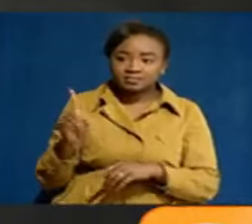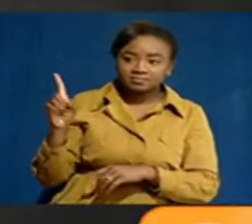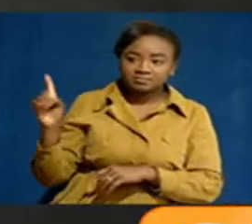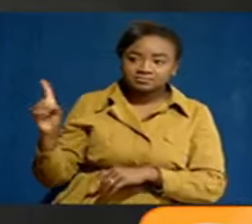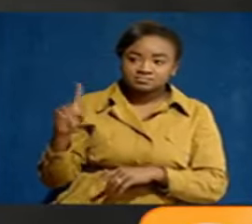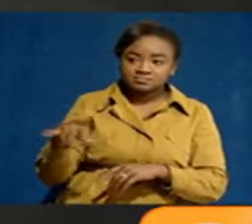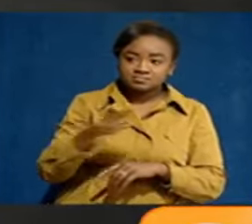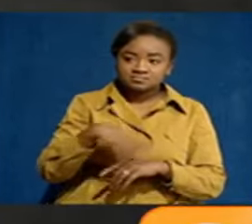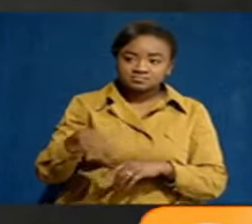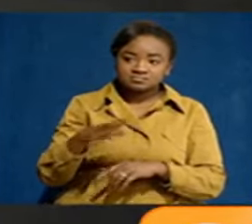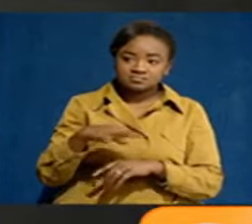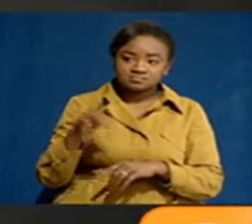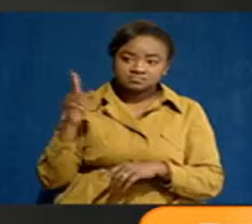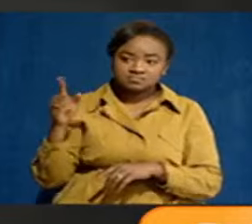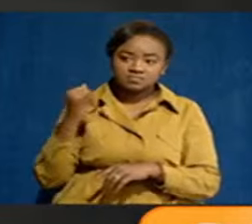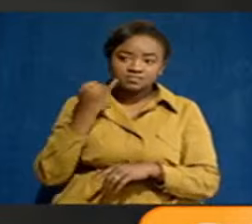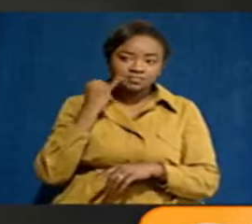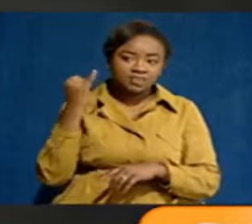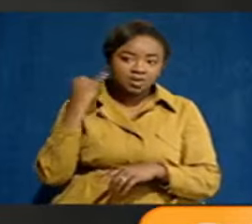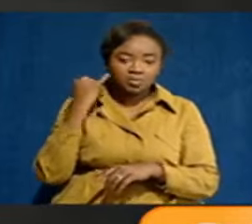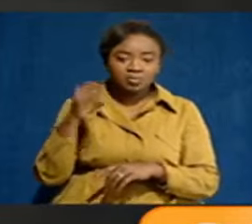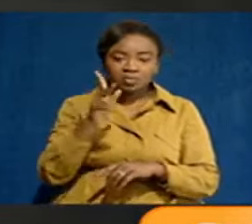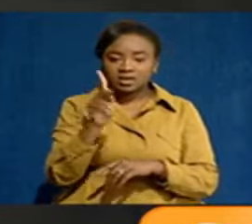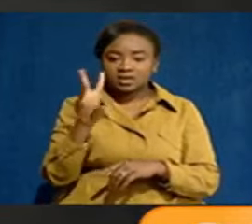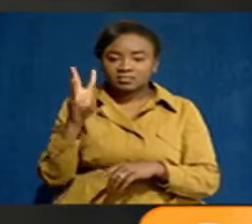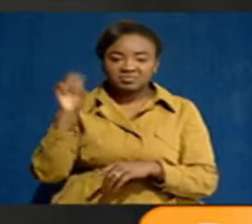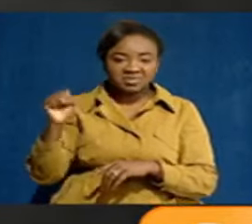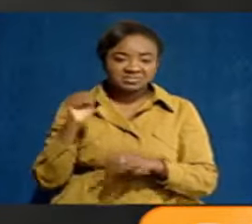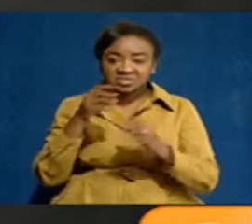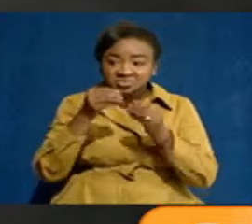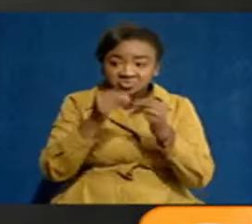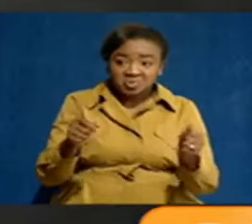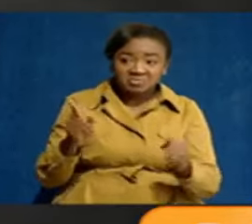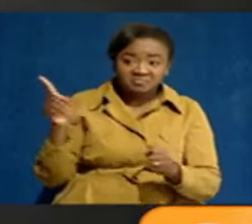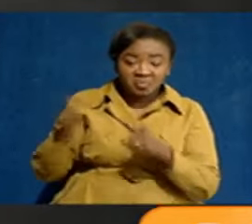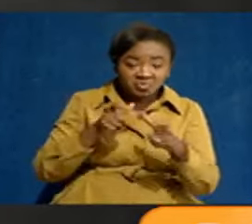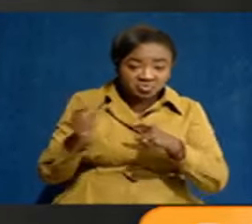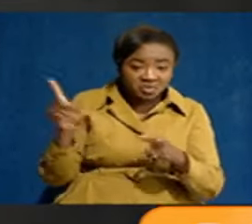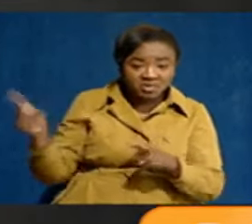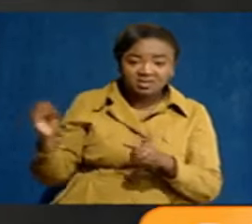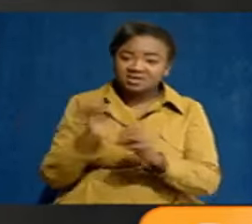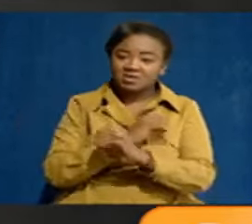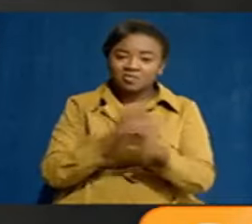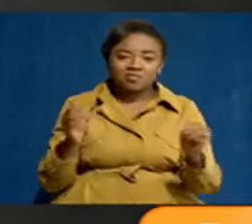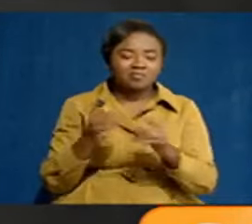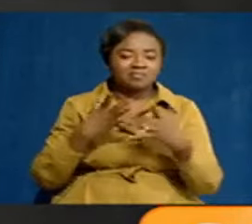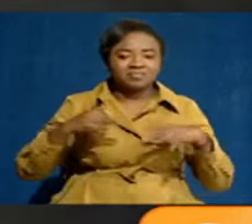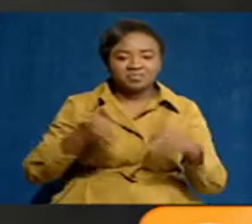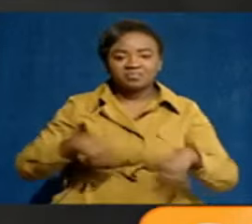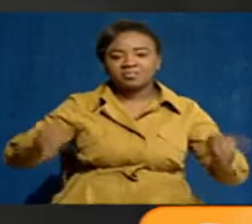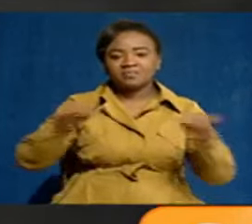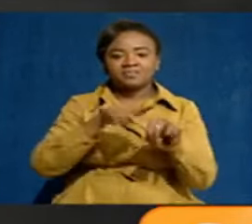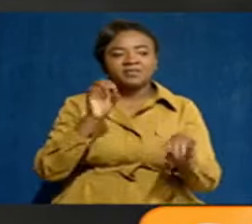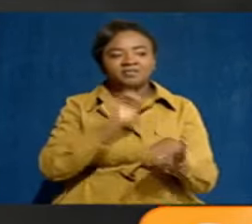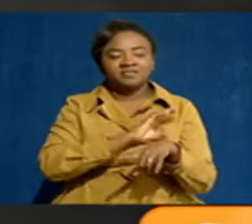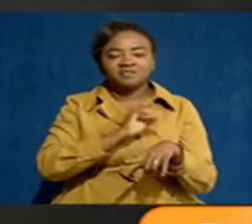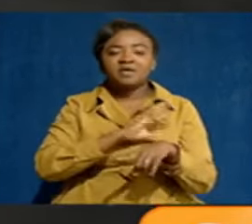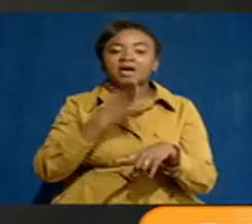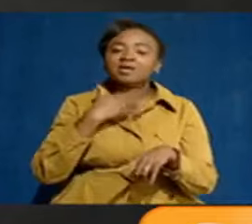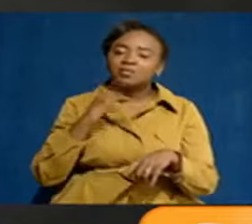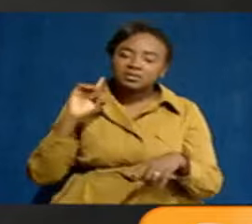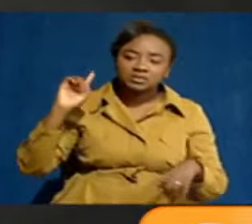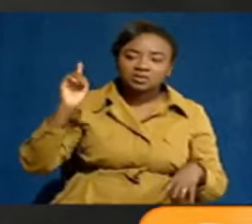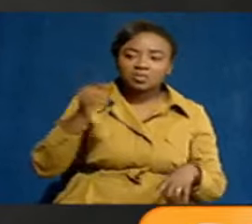Nakuru umepuuza kilio chao na haujafanya lolote kuwadhibiti chui hao. Wanahofia maisha yao na kuwataka maafisa wa huduma za